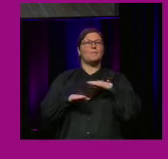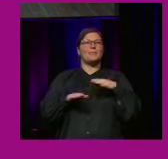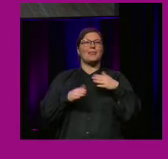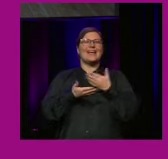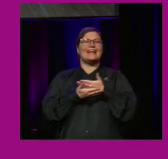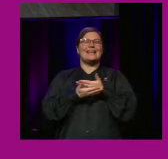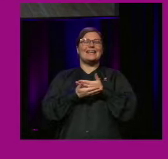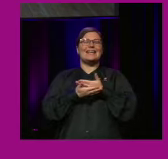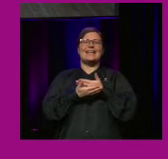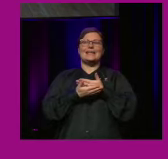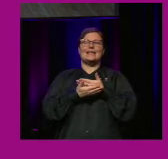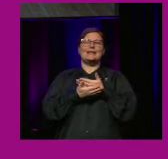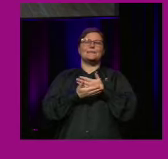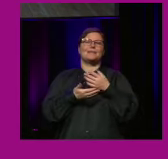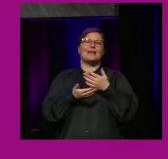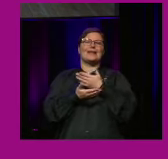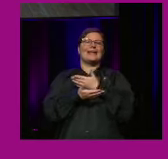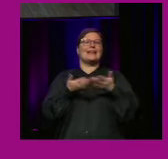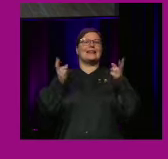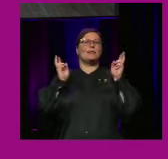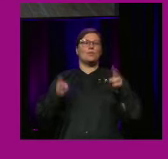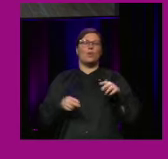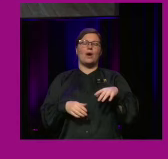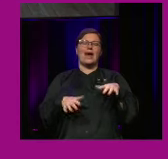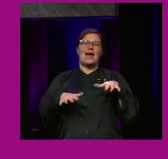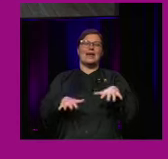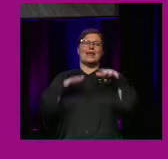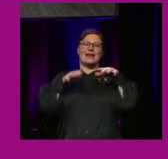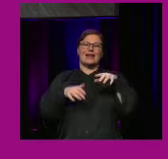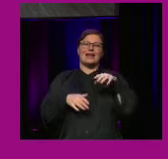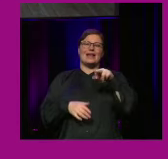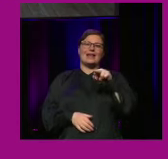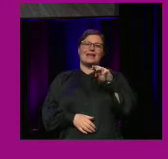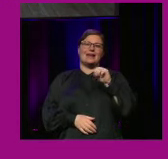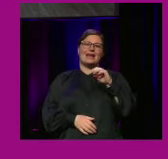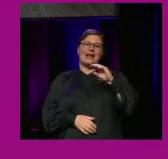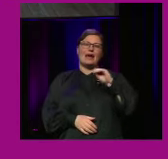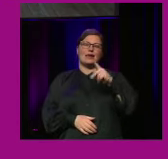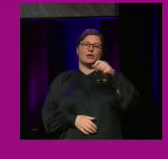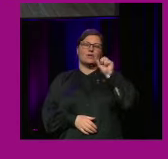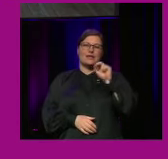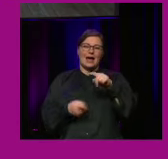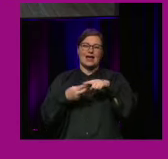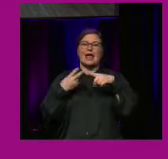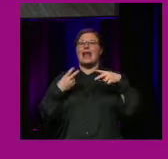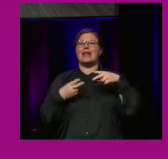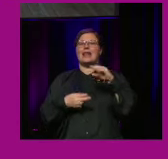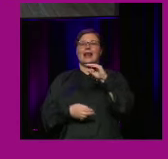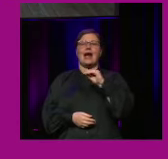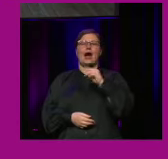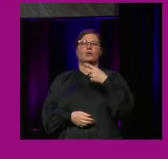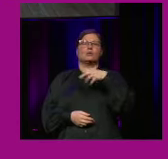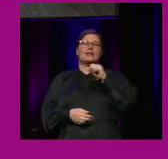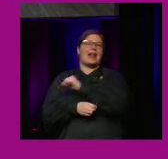auktoritära, reaktionära partier. Just det. Jag kan bara tillägga där, eftersom